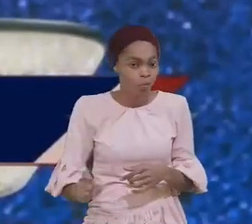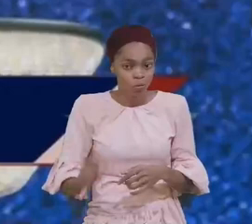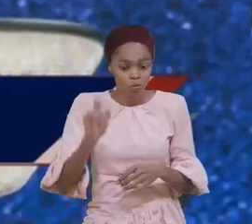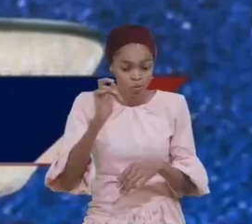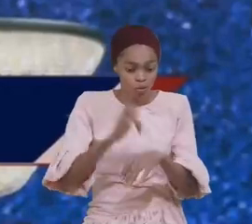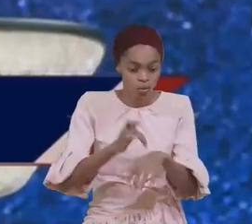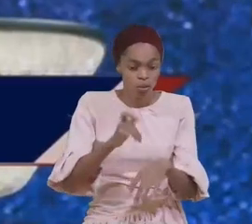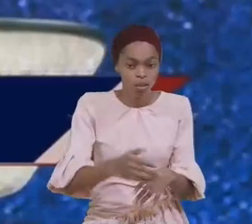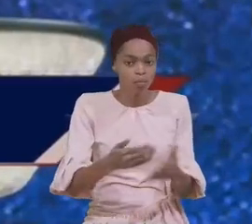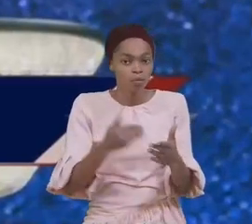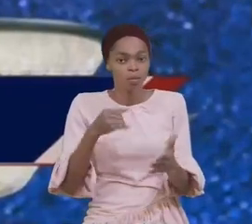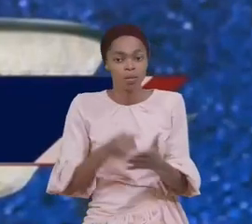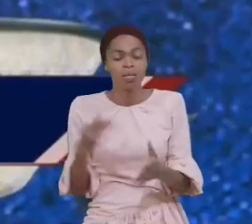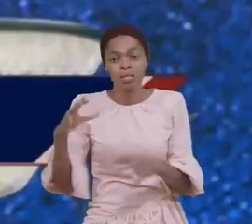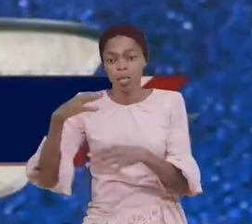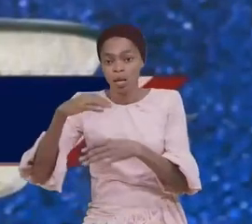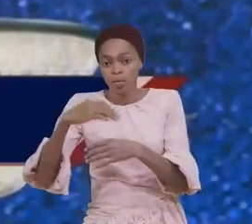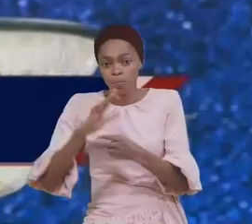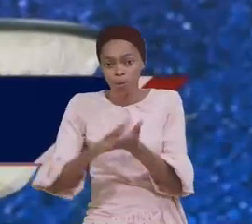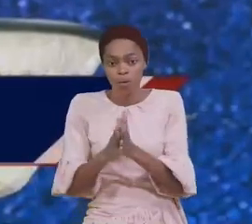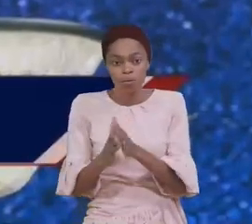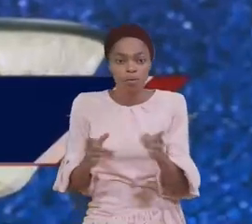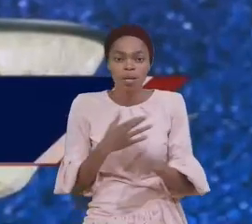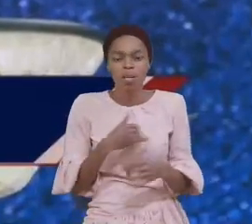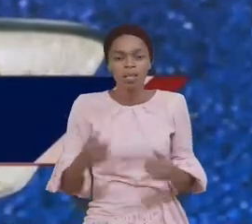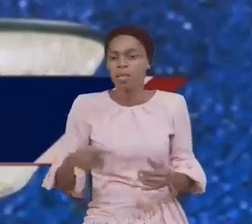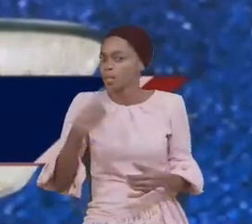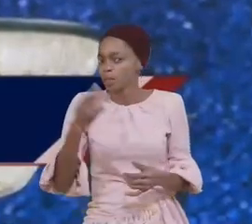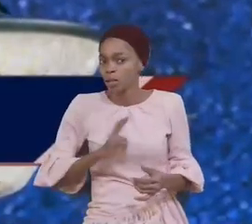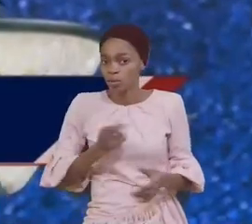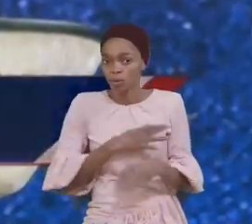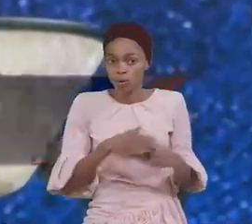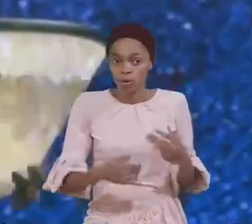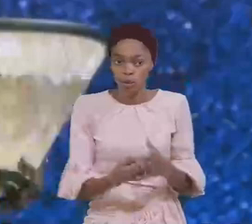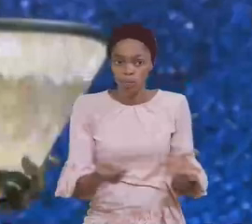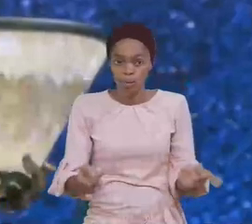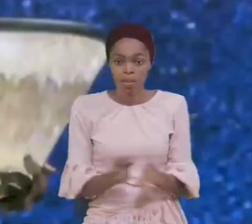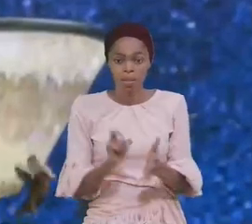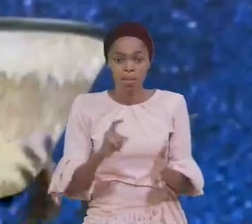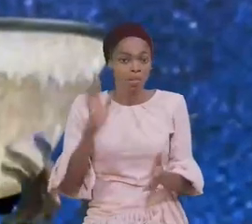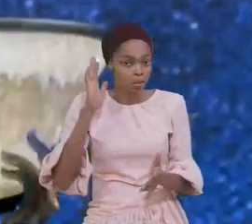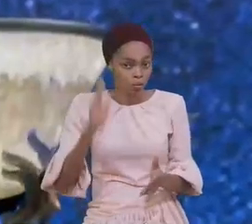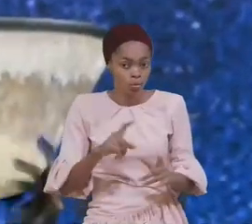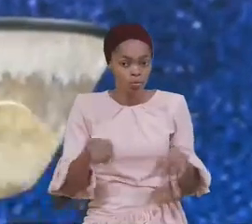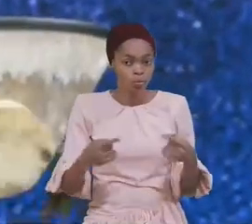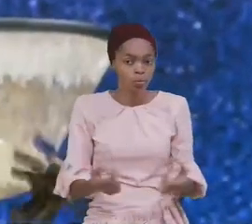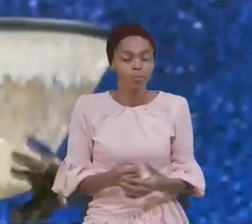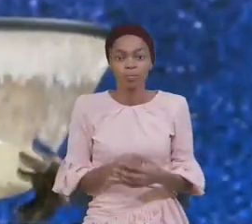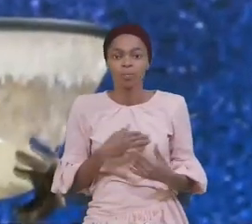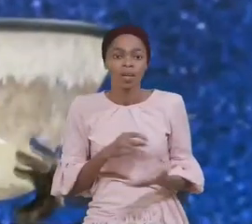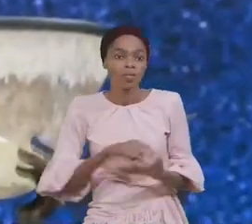cela devienne le vôtre. Alors, il leur a donné les territoires, les lieux qu'ils devaient avoir. Le verset 4 a